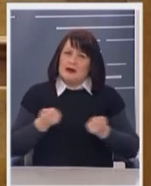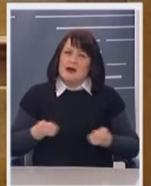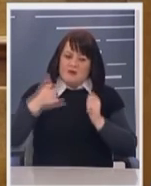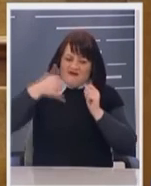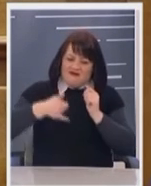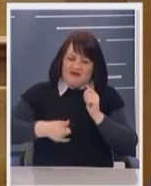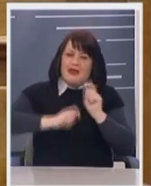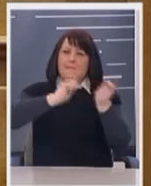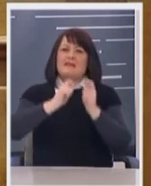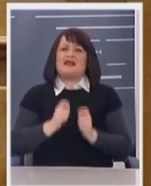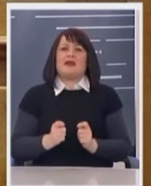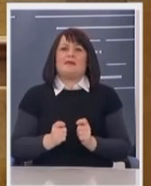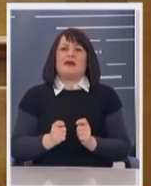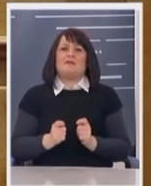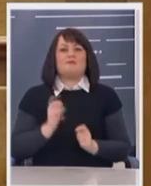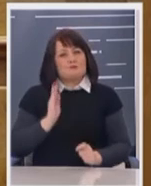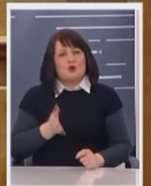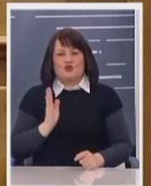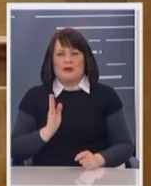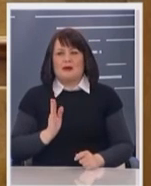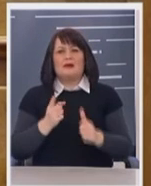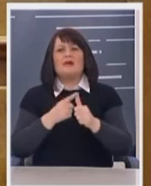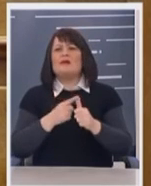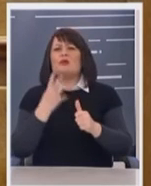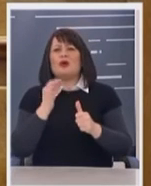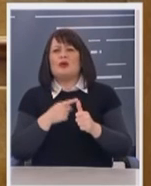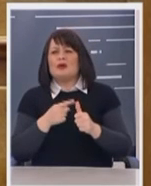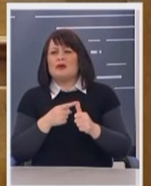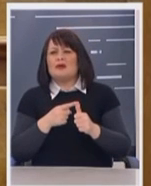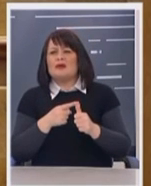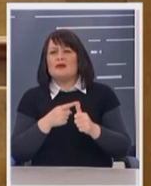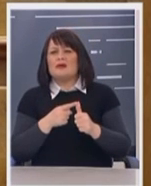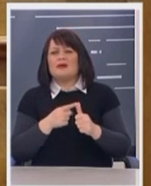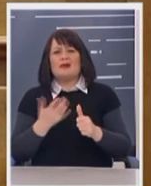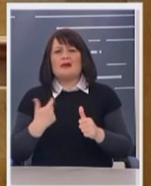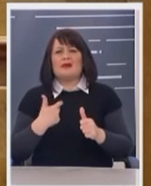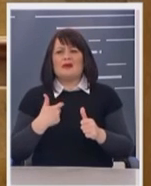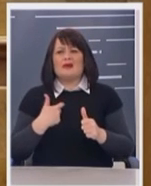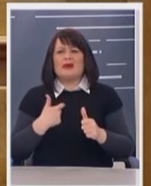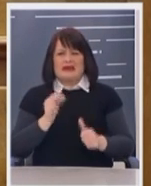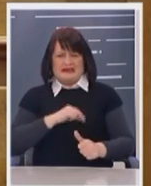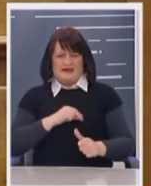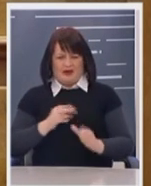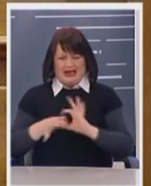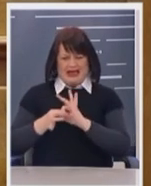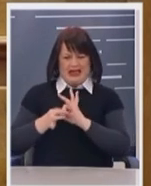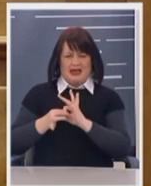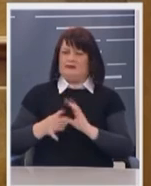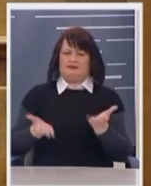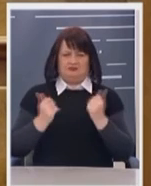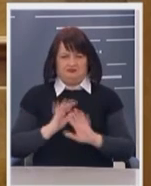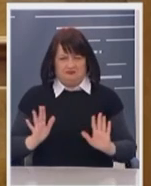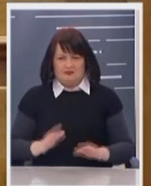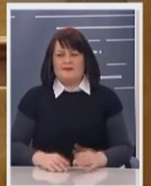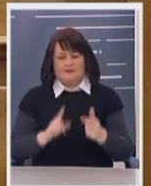βαθιές μεταρρυθμίσεις στο σύστημα. Πρώτον, γιατί δεν είμαστε δεμένοι με κανένα συμφέρον. Δεύτερον, γιατί